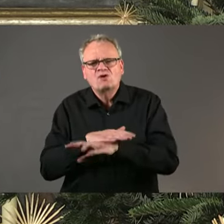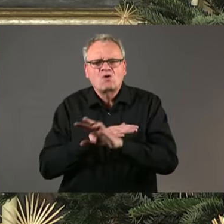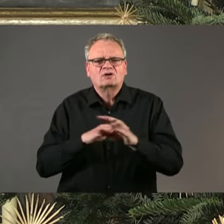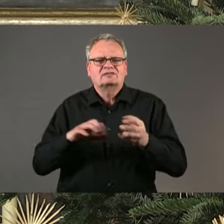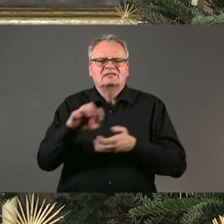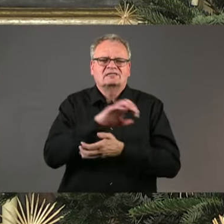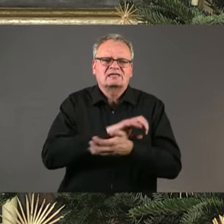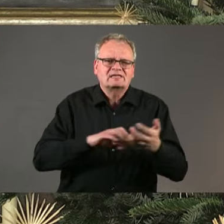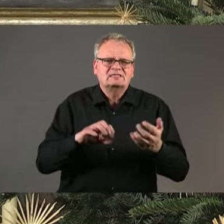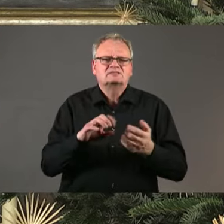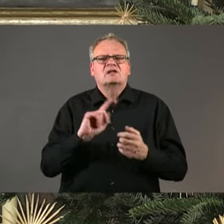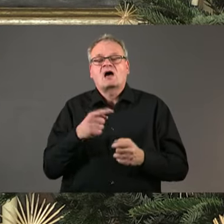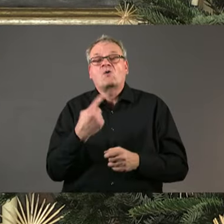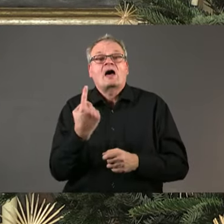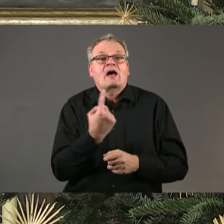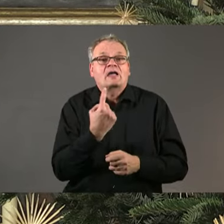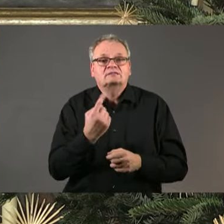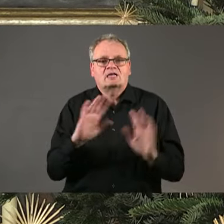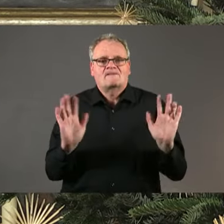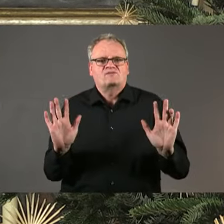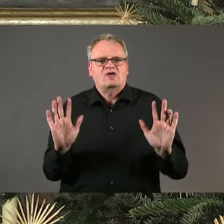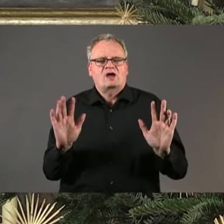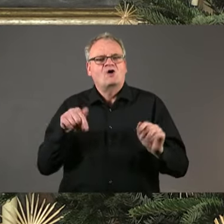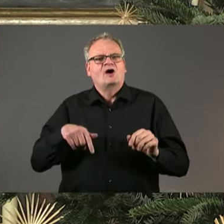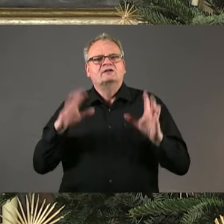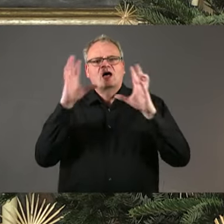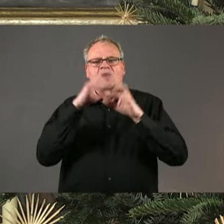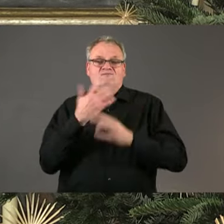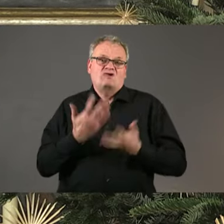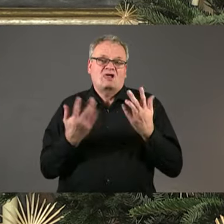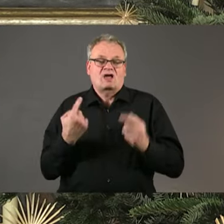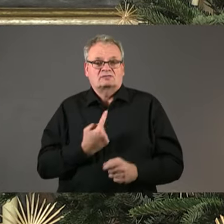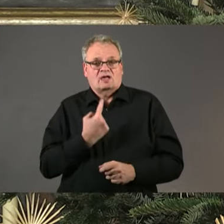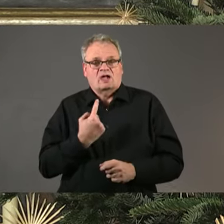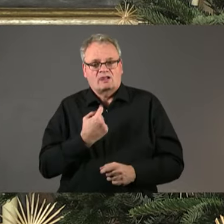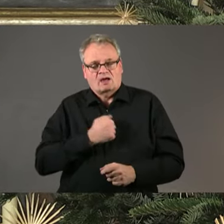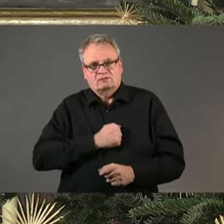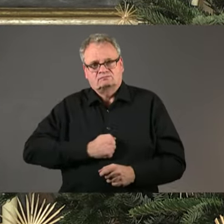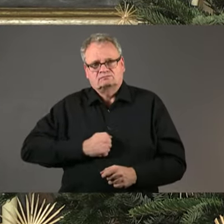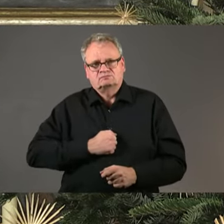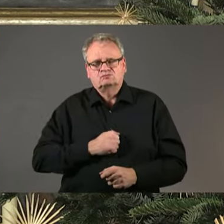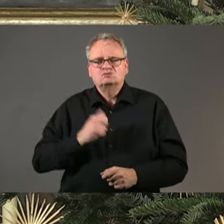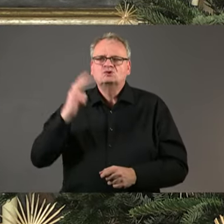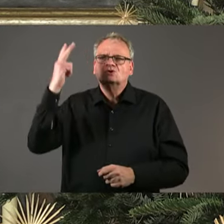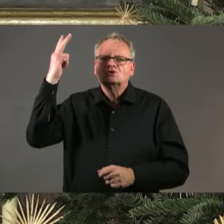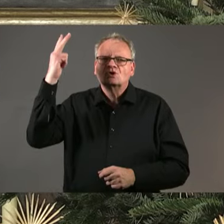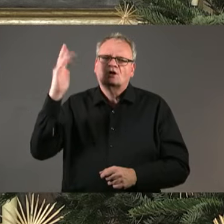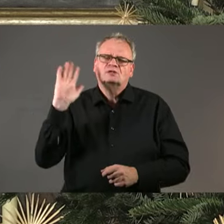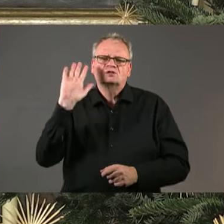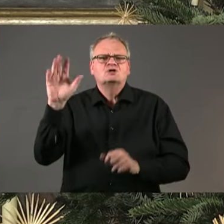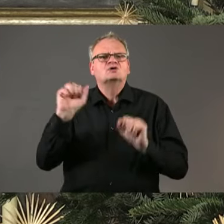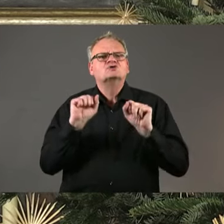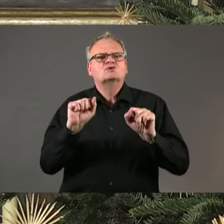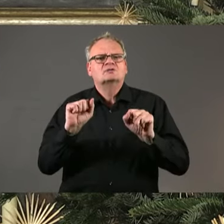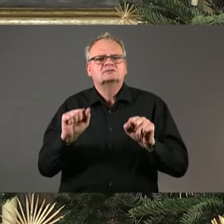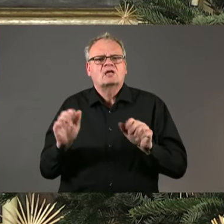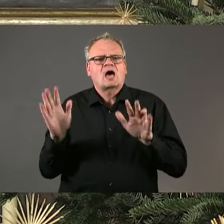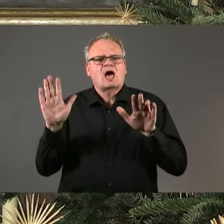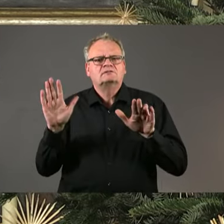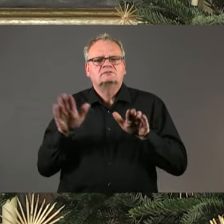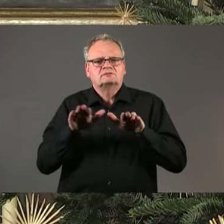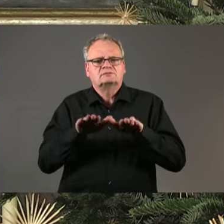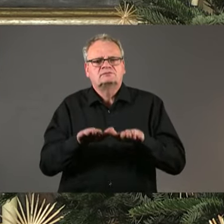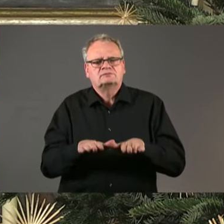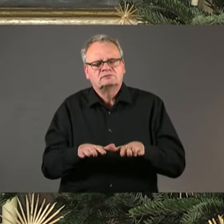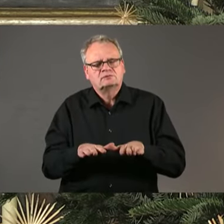für alle, die einsam sind und den heutigen Abend alleine verbringen. Möge Gott seine schützende Hand über sie halten und